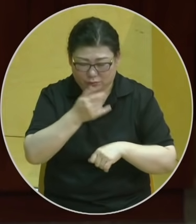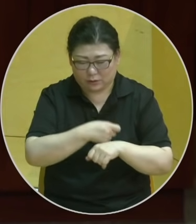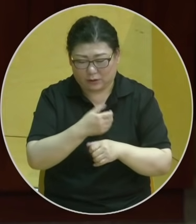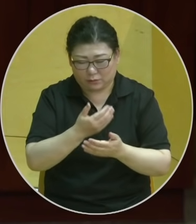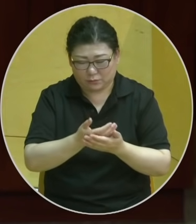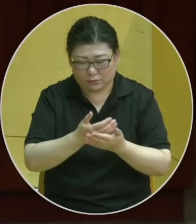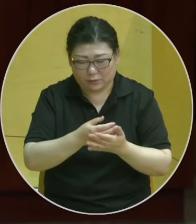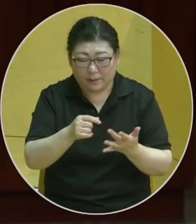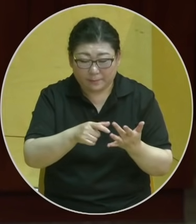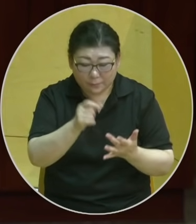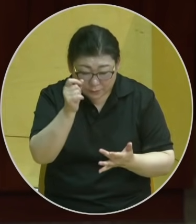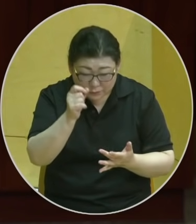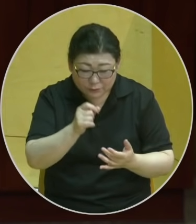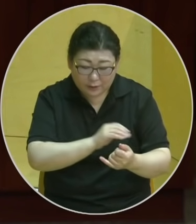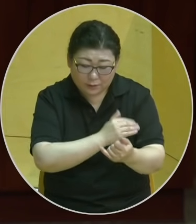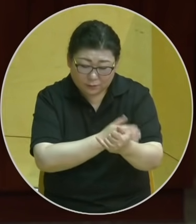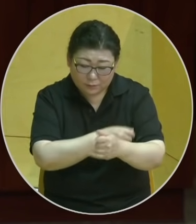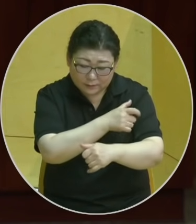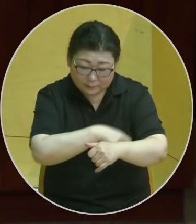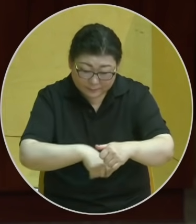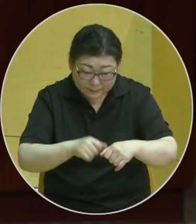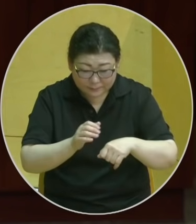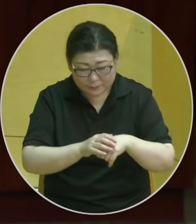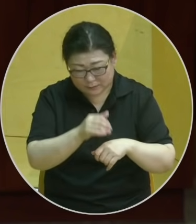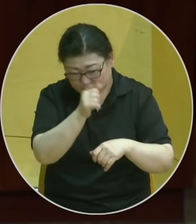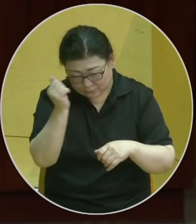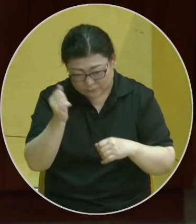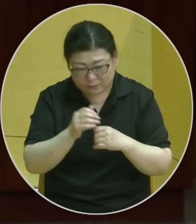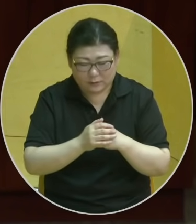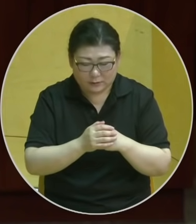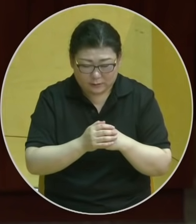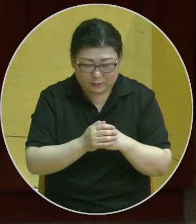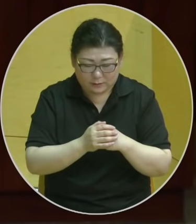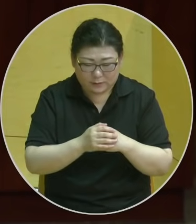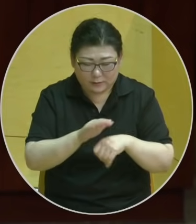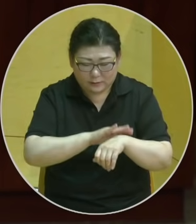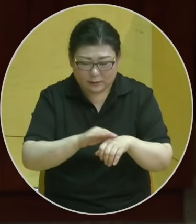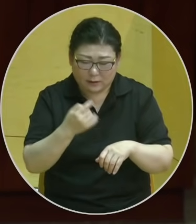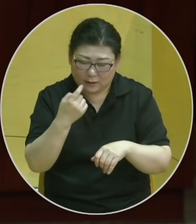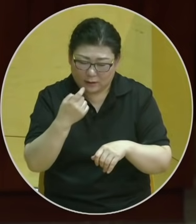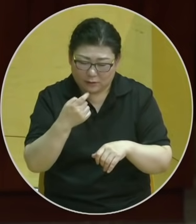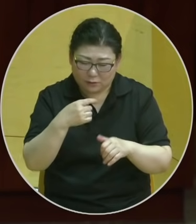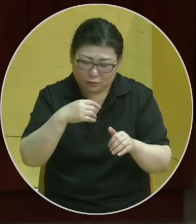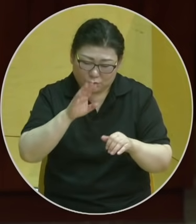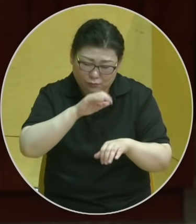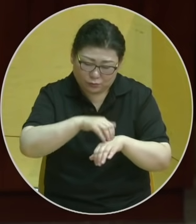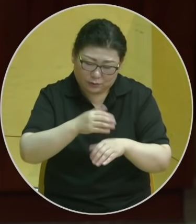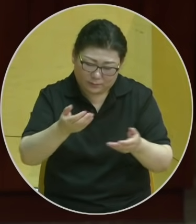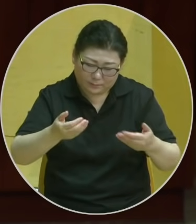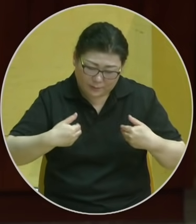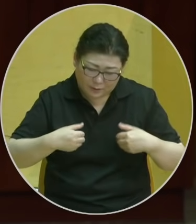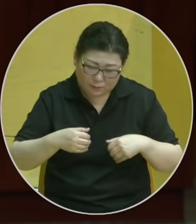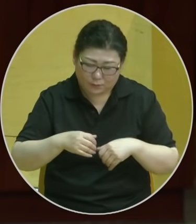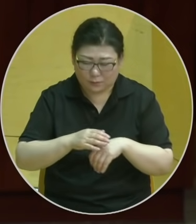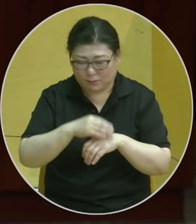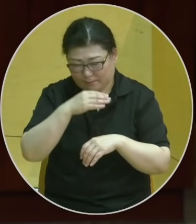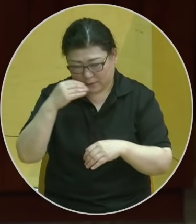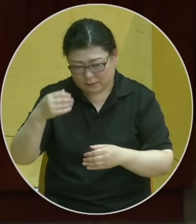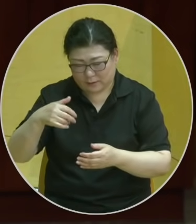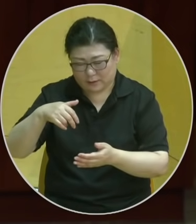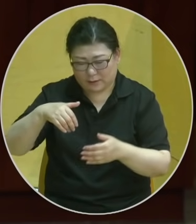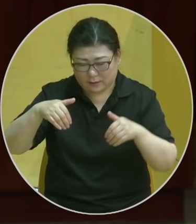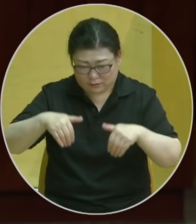잘 마치고 교회의 바른 일꾼으로 세워질 수 있도록 하여 주시옵소서. 이 시간 저희 성도들